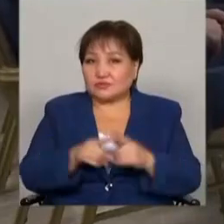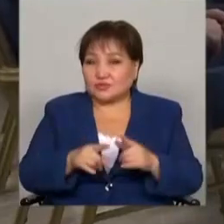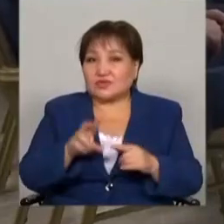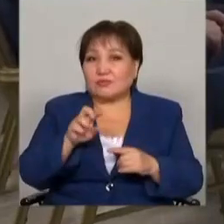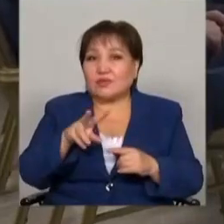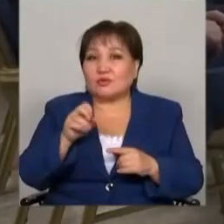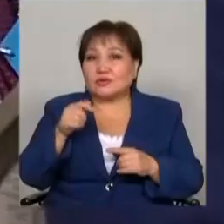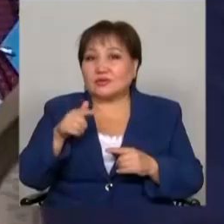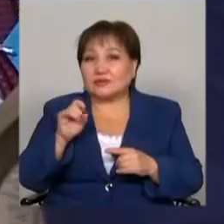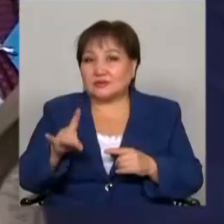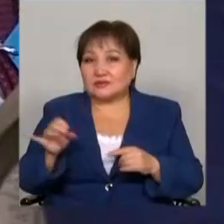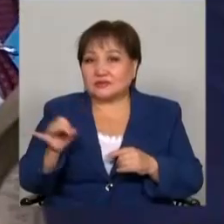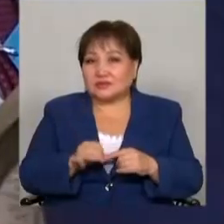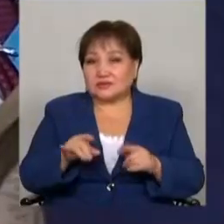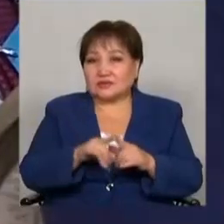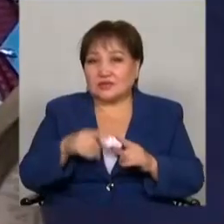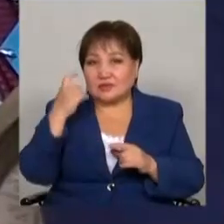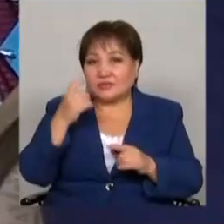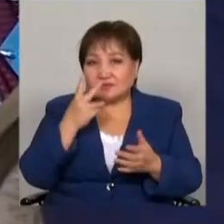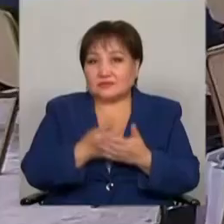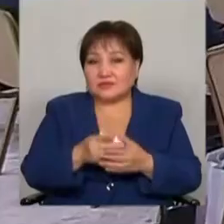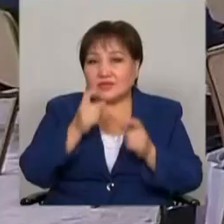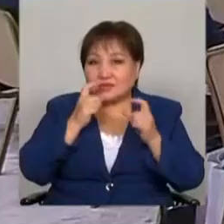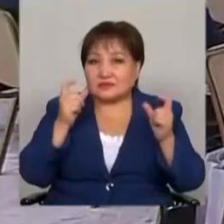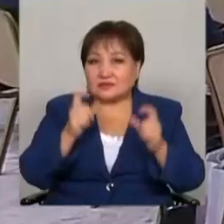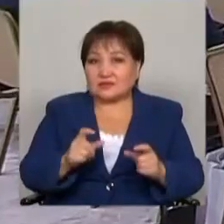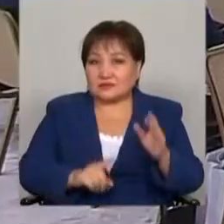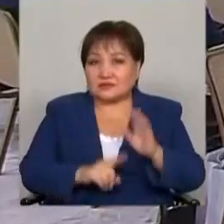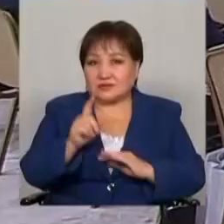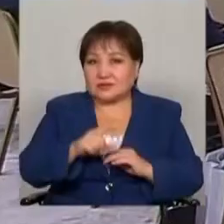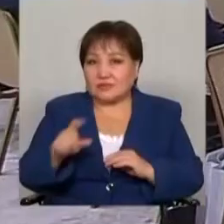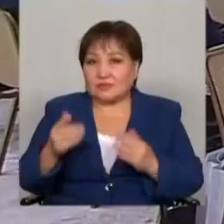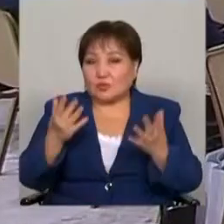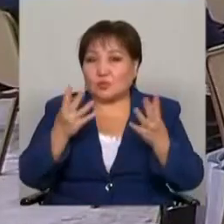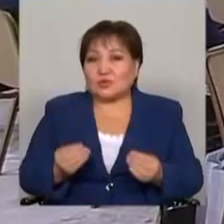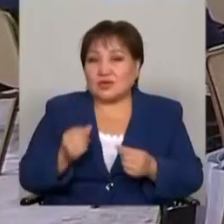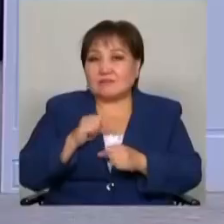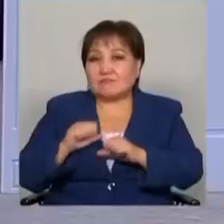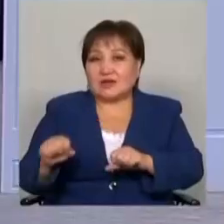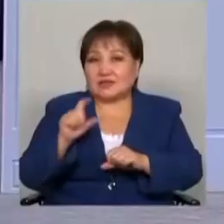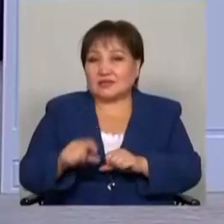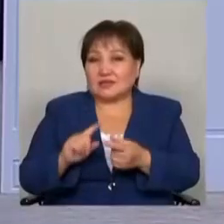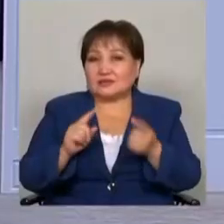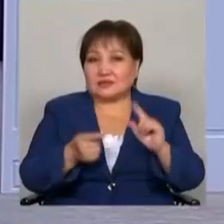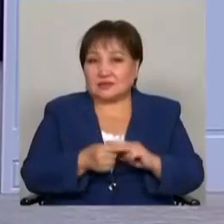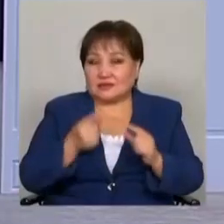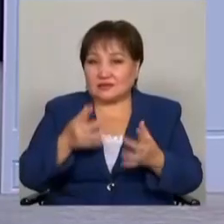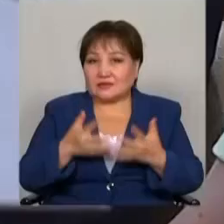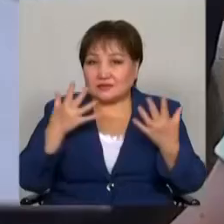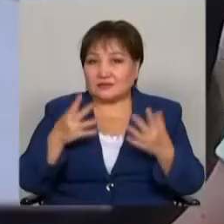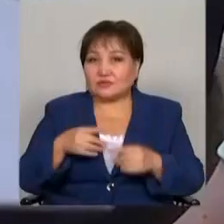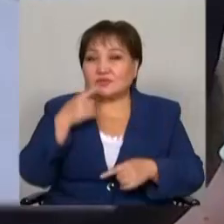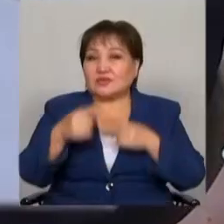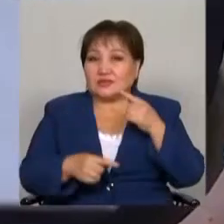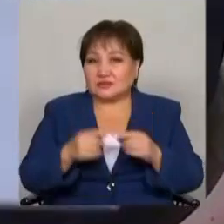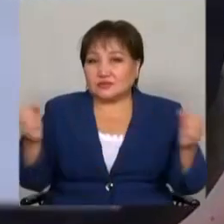және масылдық пиғылмен айқай шығаратын адамдар бүгінгі күннің батырына айналғанын сынға алды. Сөз соңында президент келесі ұлттық құрылтай отырысын